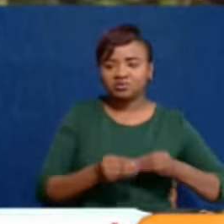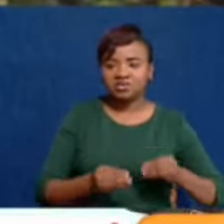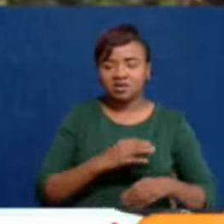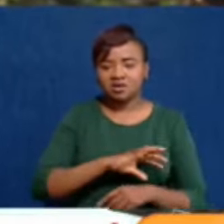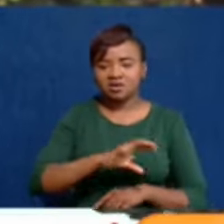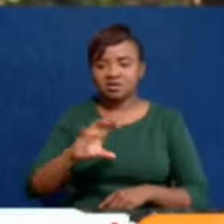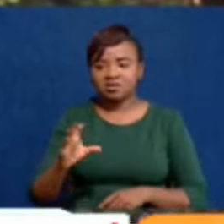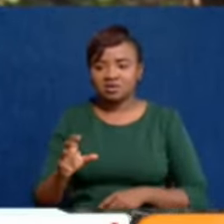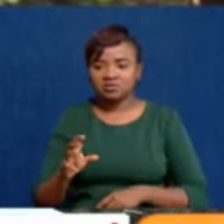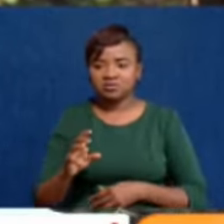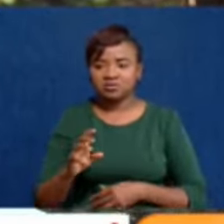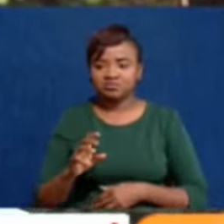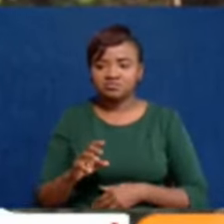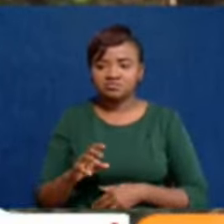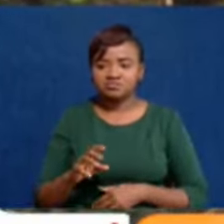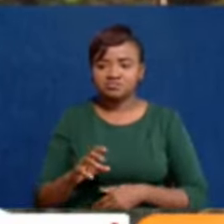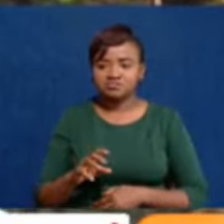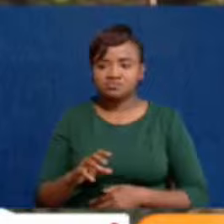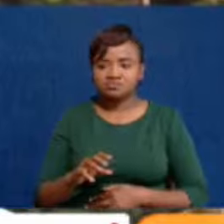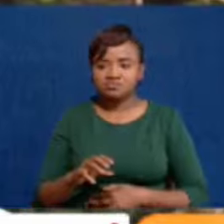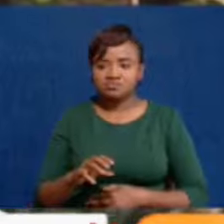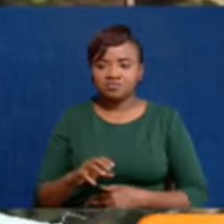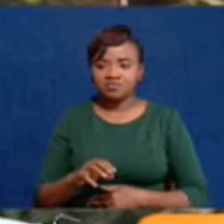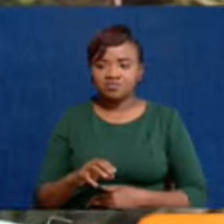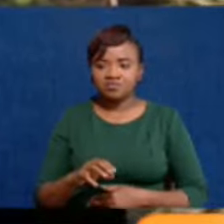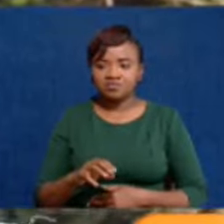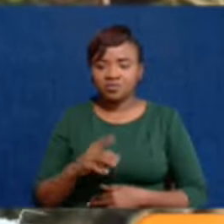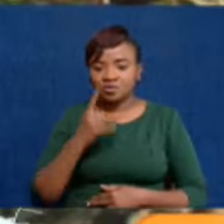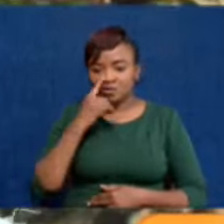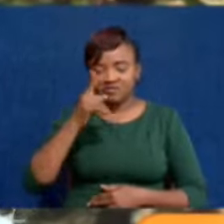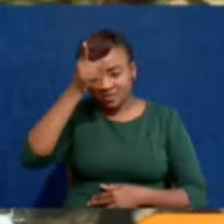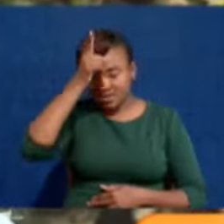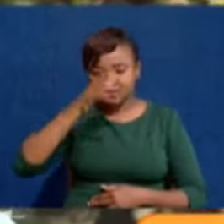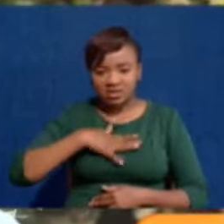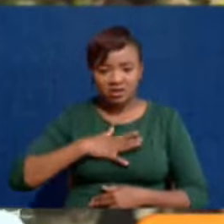Laterite in particular. It's very far. Like